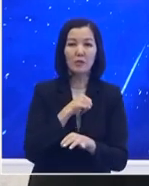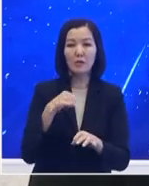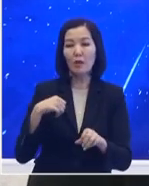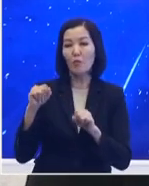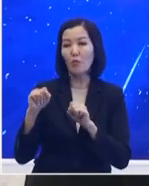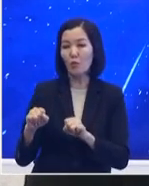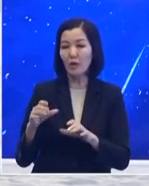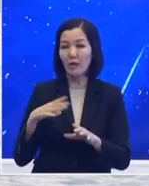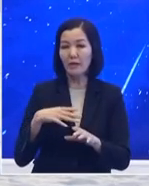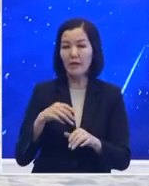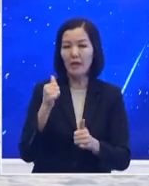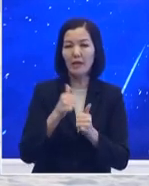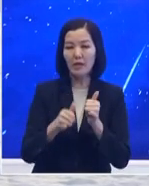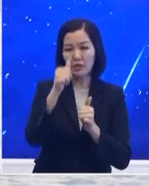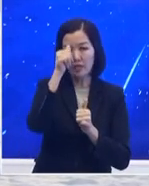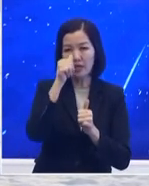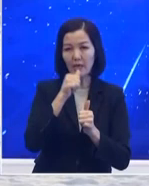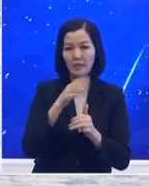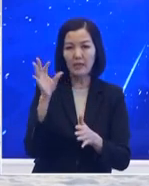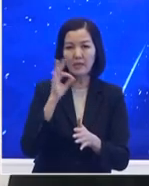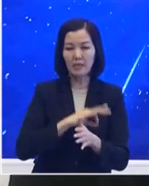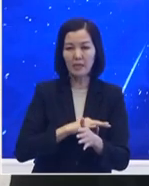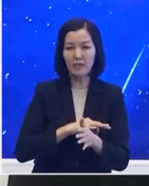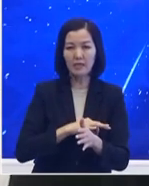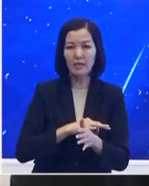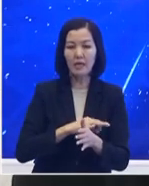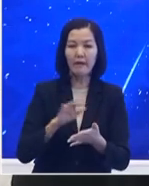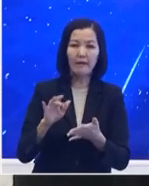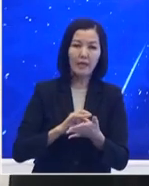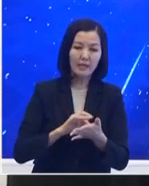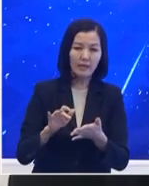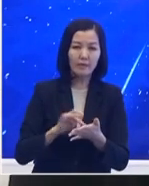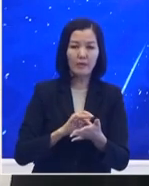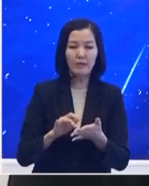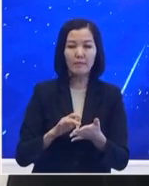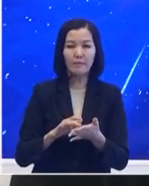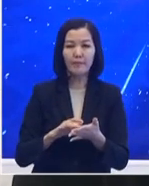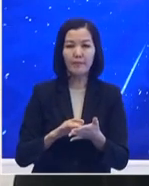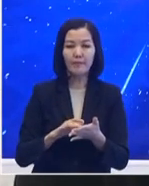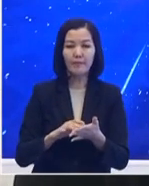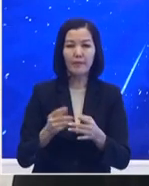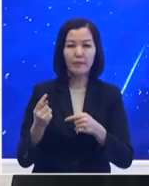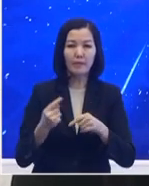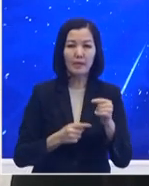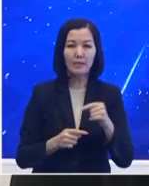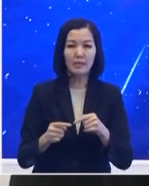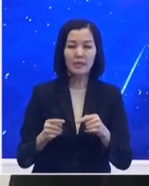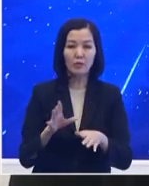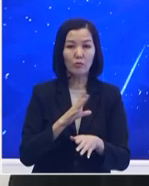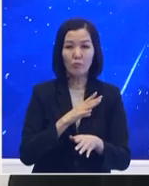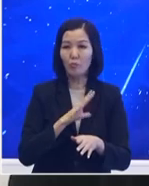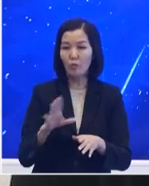отырып жаңағы ай сайынға қанша бұл балада кіріс болады. Сол маркетингті талдай келе жаңағы ауданда бұндай бизнестің түрі